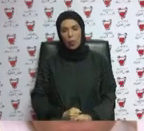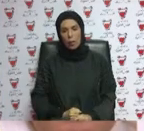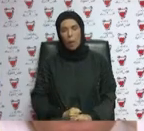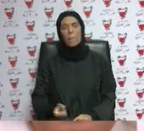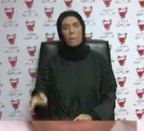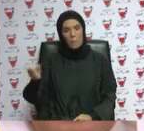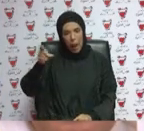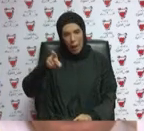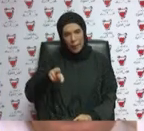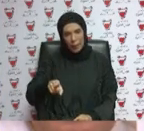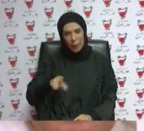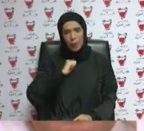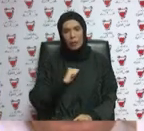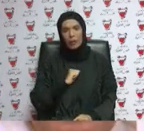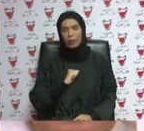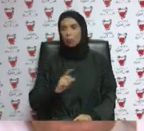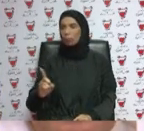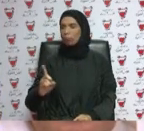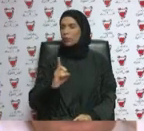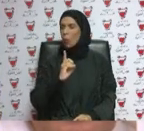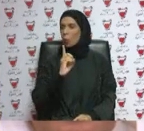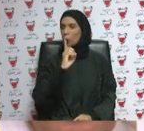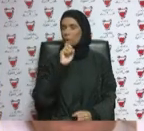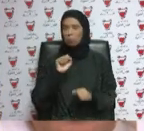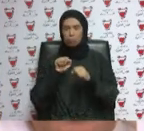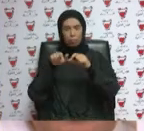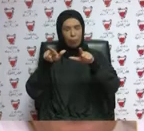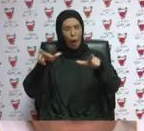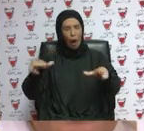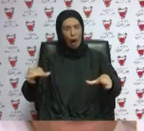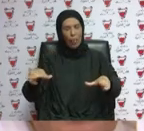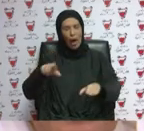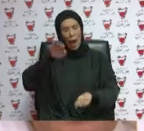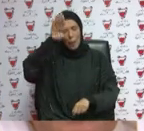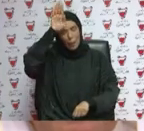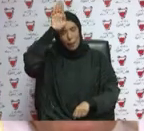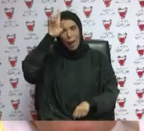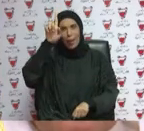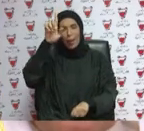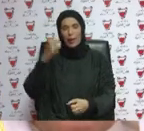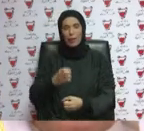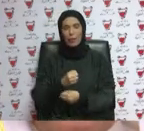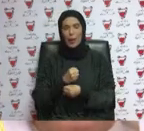والفضل للتوجيهات الواضحة لسيدي جلالة الملك حفظه الله